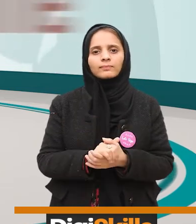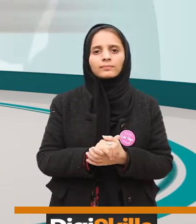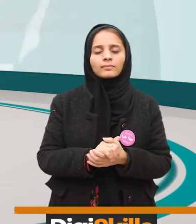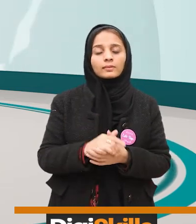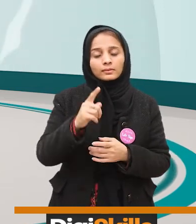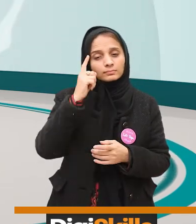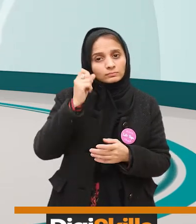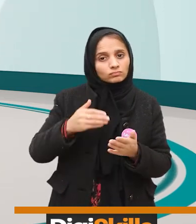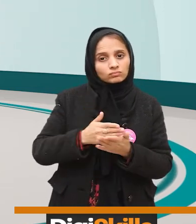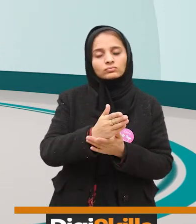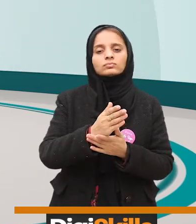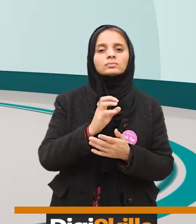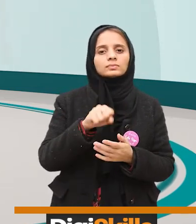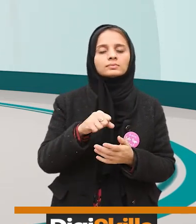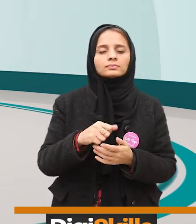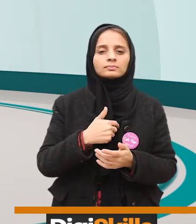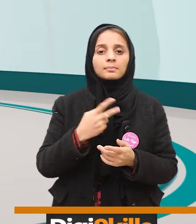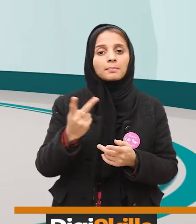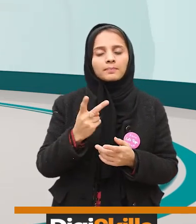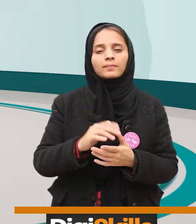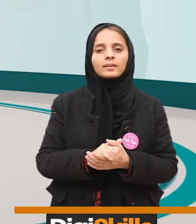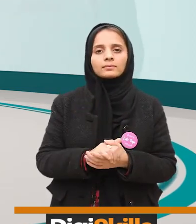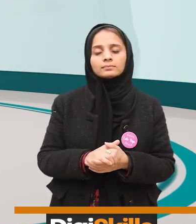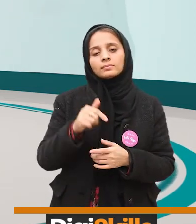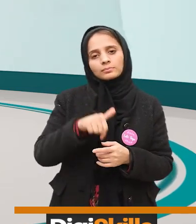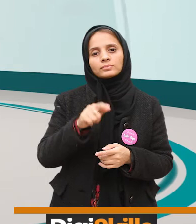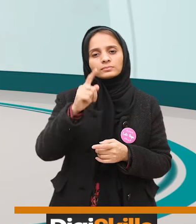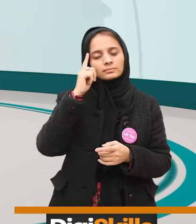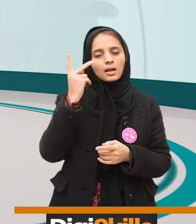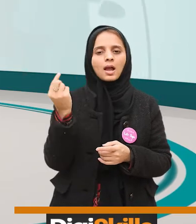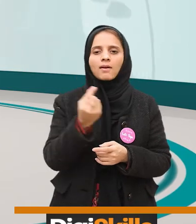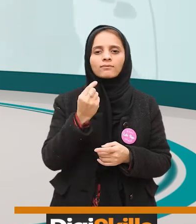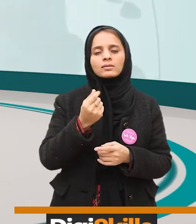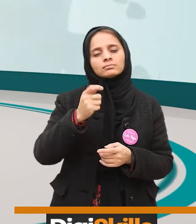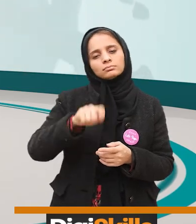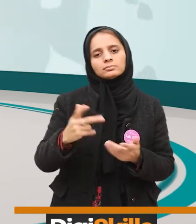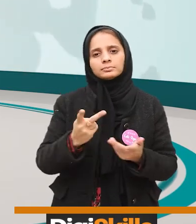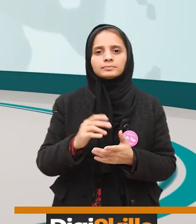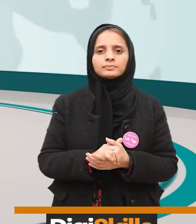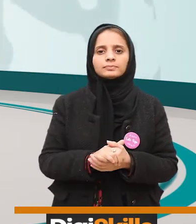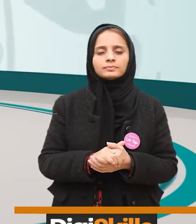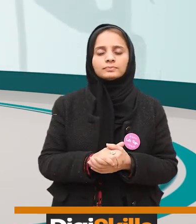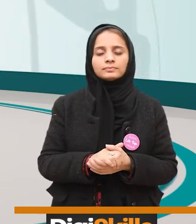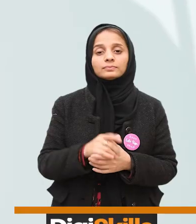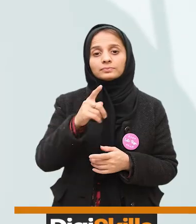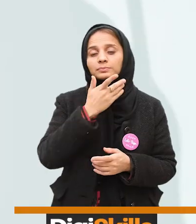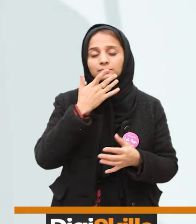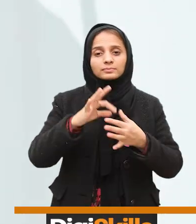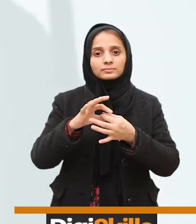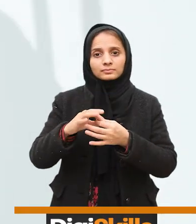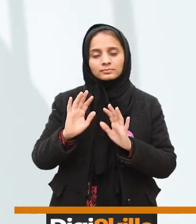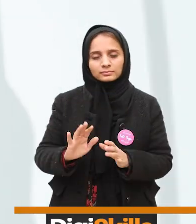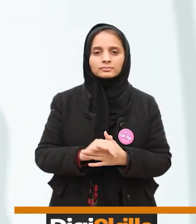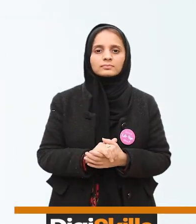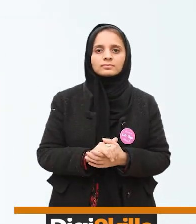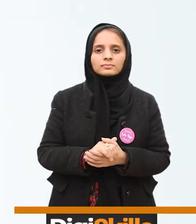امپلائر کو، تو آپ کو اس پروسیس سے خود بھی نہیں گزرنا پڑا۔ دیر فور آپ اپنی مرضی کی پرائس چارج کر سکتے ہیں۔ جن کلائنٹس کے